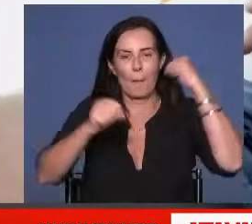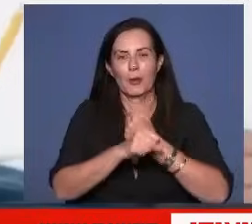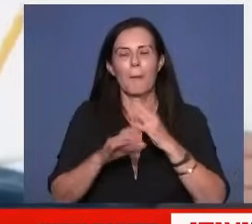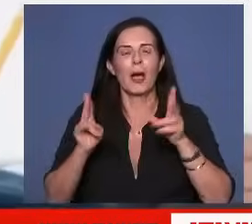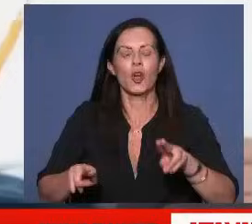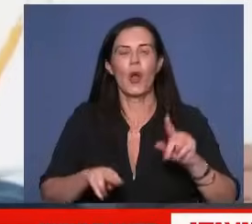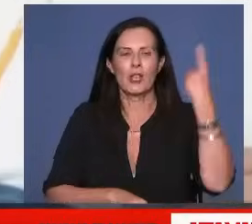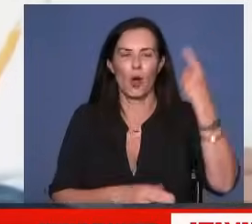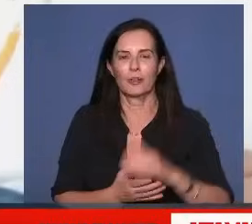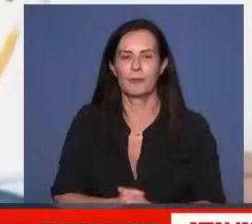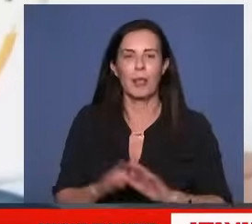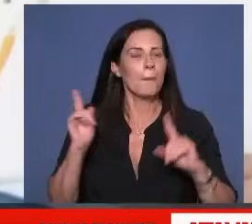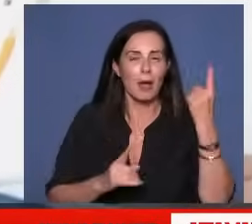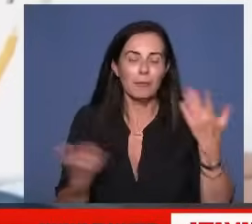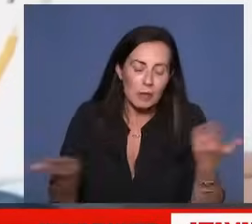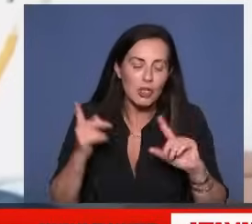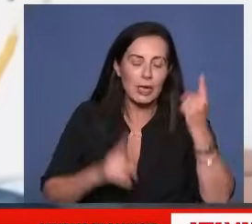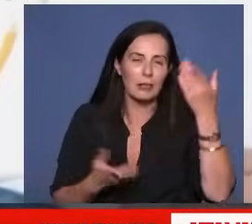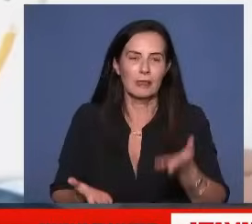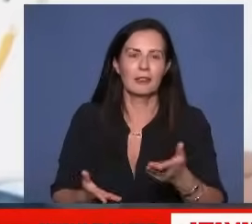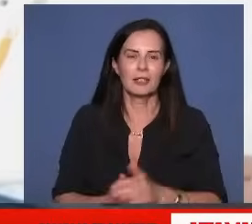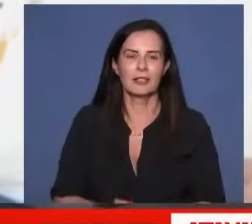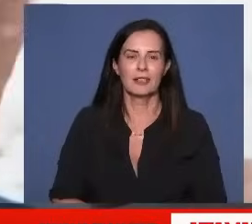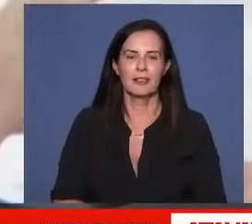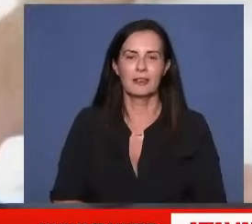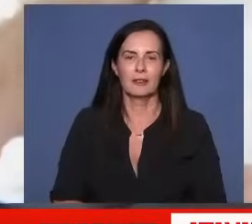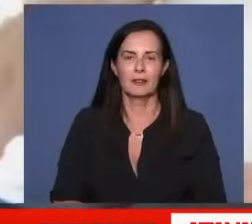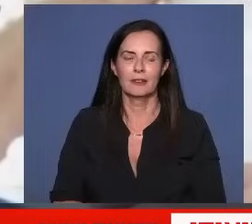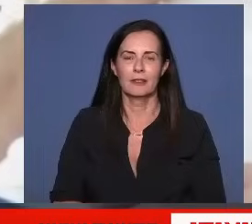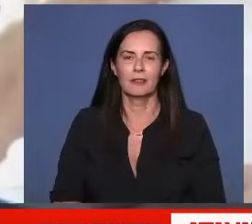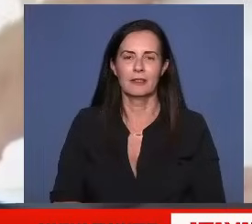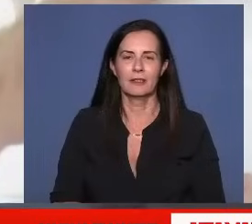לקרות? מה יקרה? זה מה שיקרה. זה מה שיקרה.